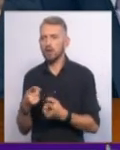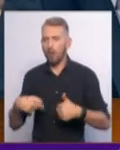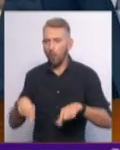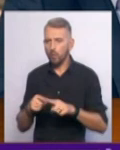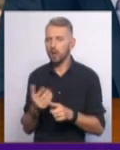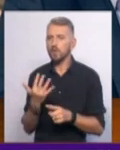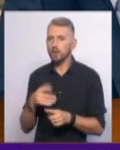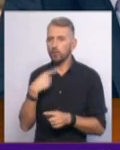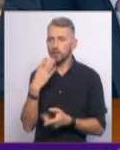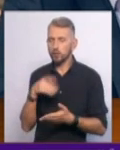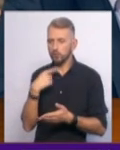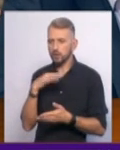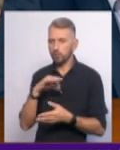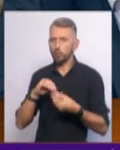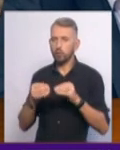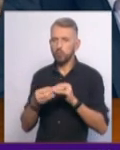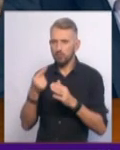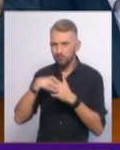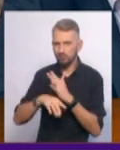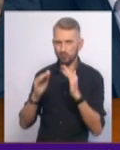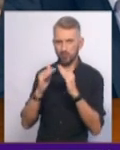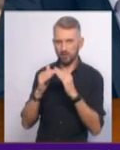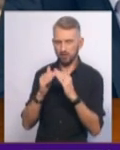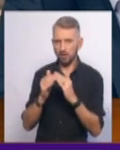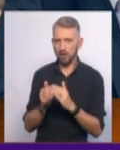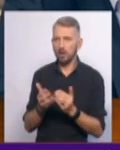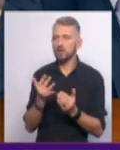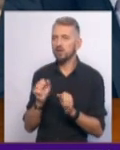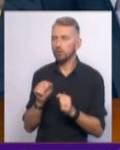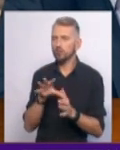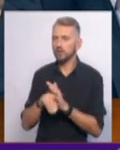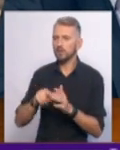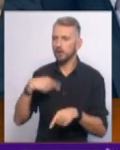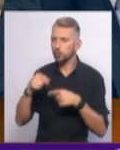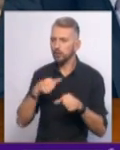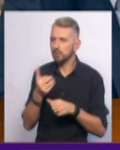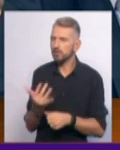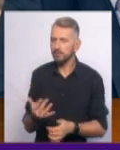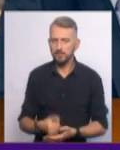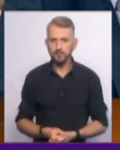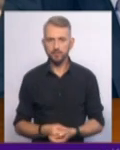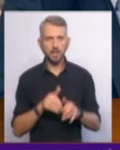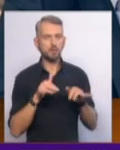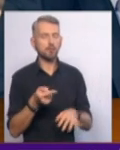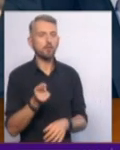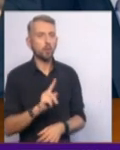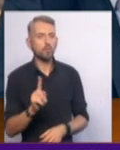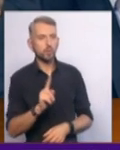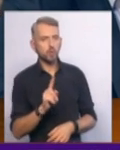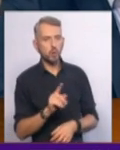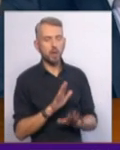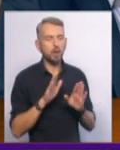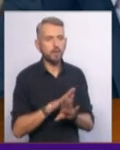проблему внутрішньобудинкових мереж, можна закласти на наступний рік? Ну, справа в тому, що не